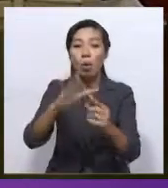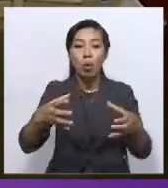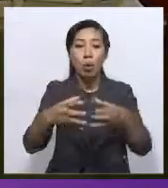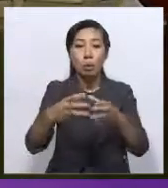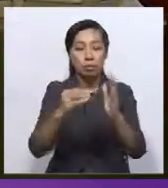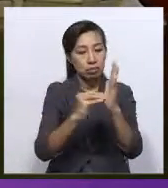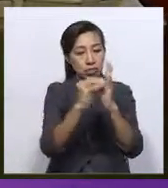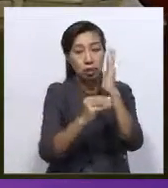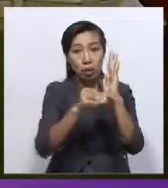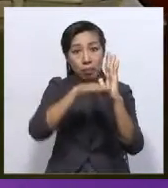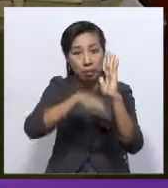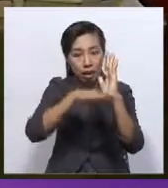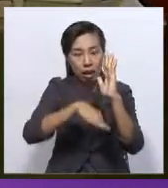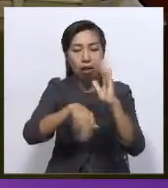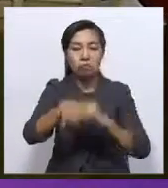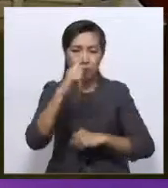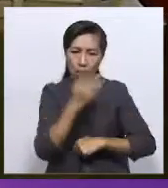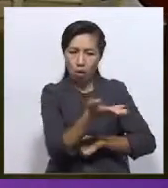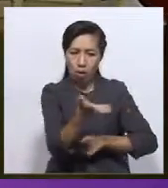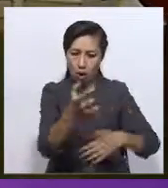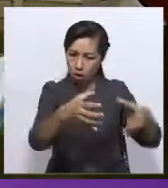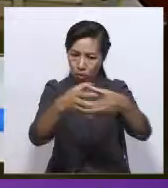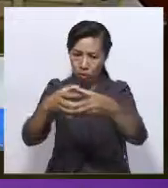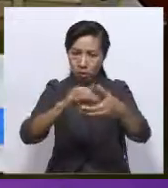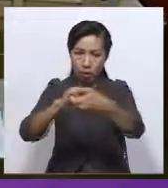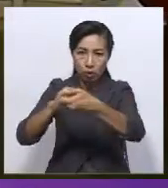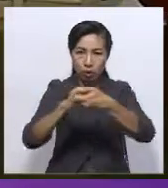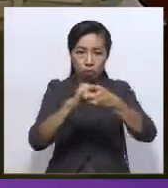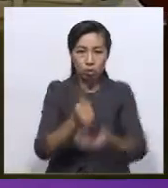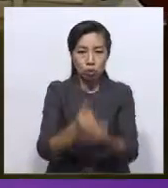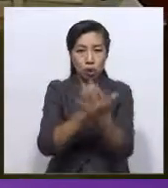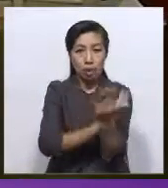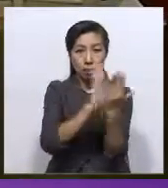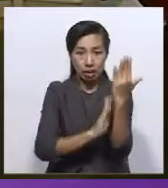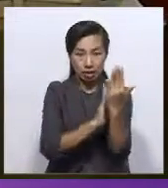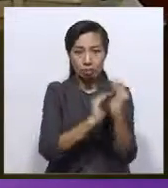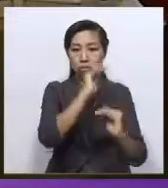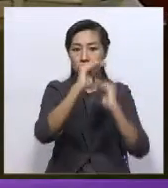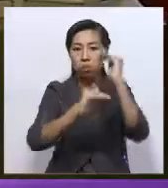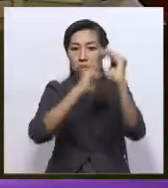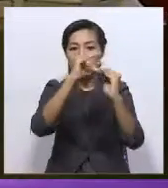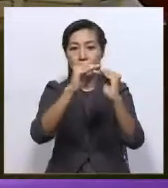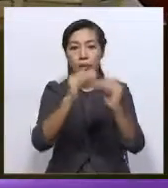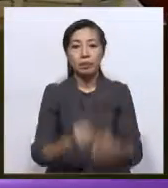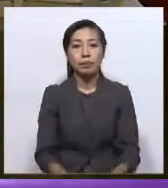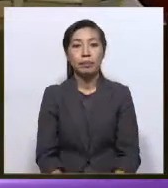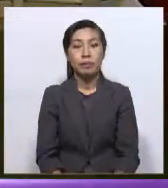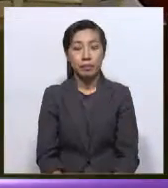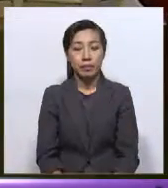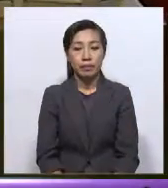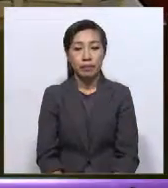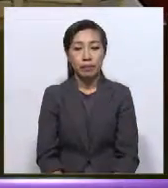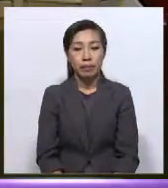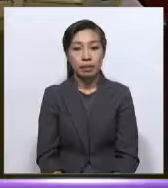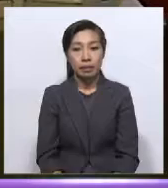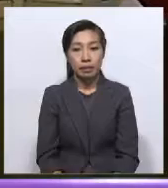ซึ่งขอให้ทุกกลุ่มนะคะมีการร่วมมือกันเพื่อให้ประเทศนะคะมีการพัฒนาไปขออภัยค่ะมีการพัฒ